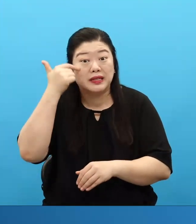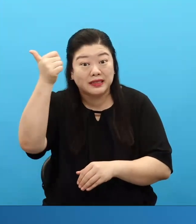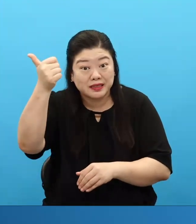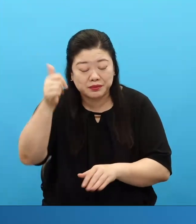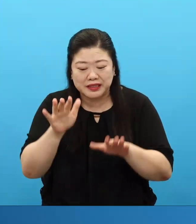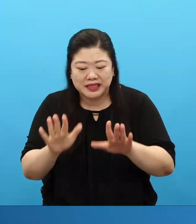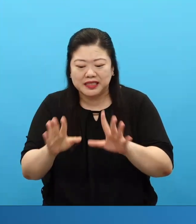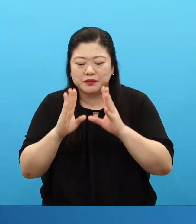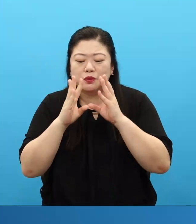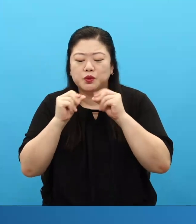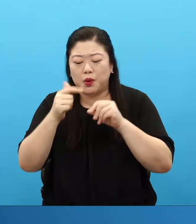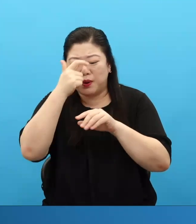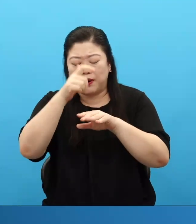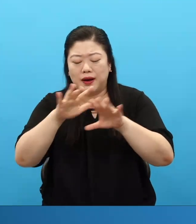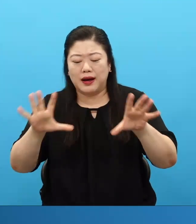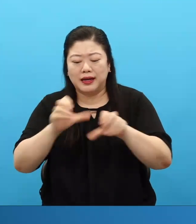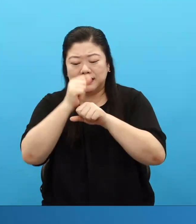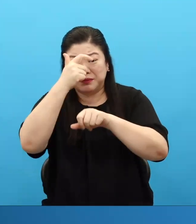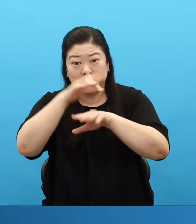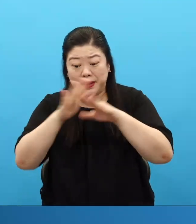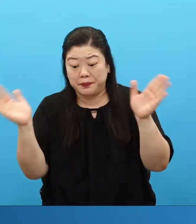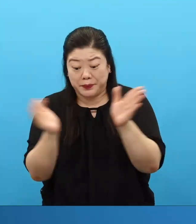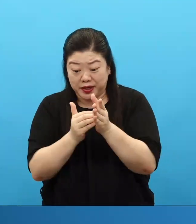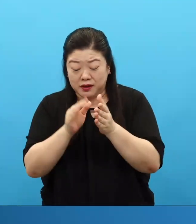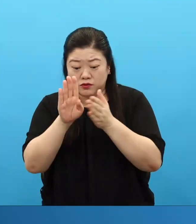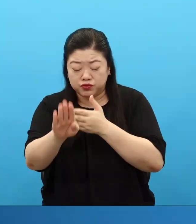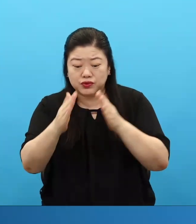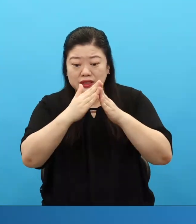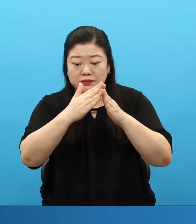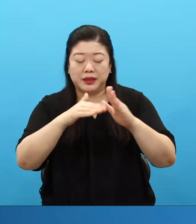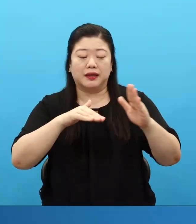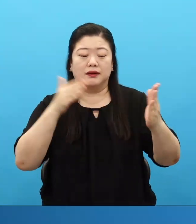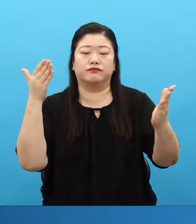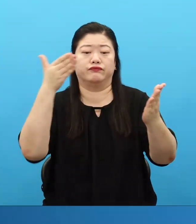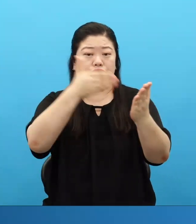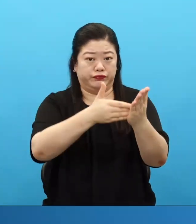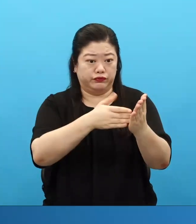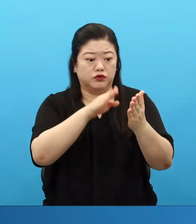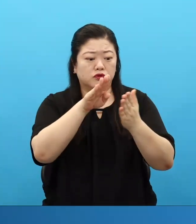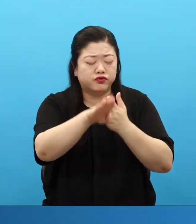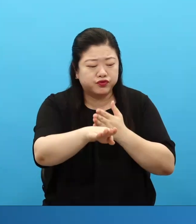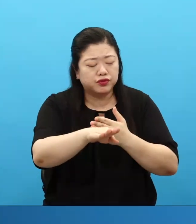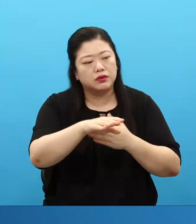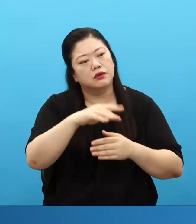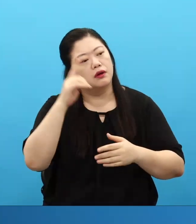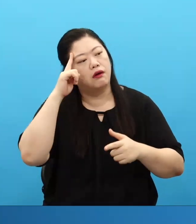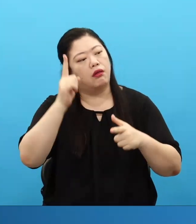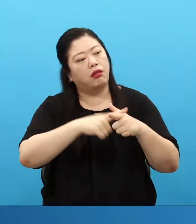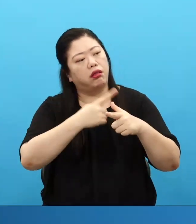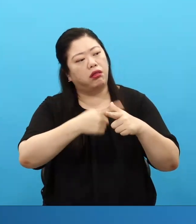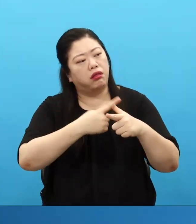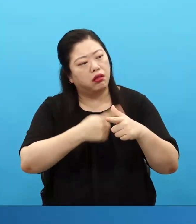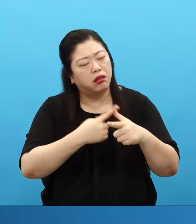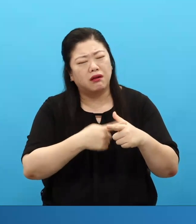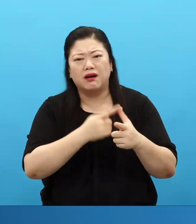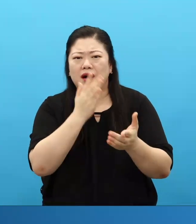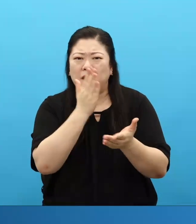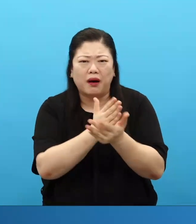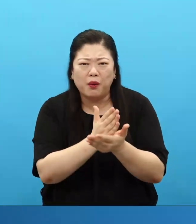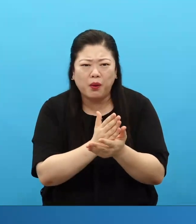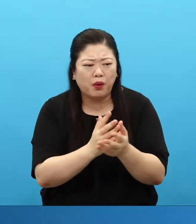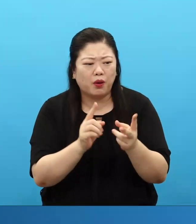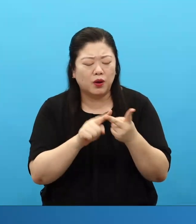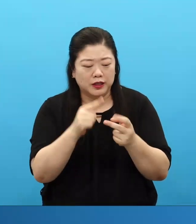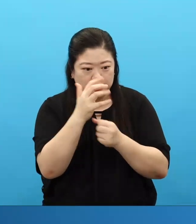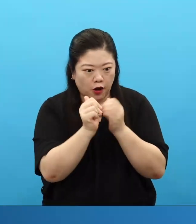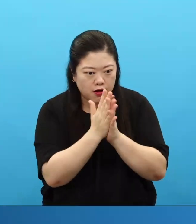don't do anything else. Don't think about, what do the big books say about the interpretation of this verse. That's not what God wants. 이제 막 깊은 뜻이 뭐냐 막 What's the deeper 물론